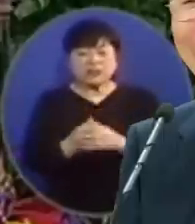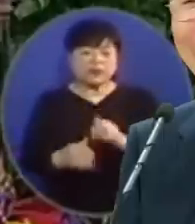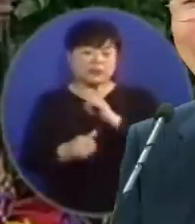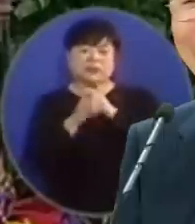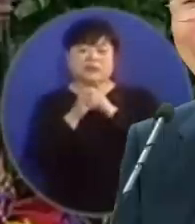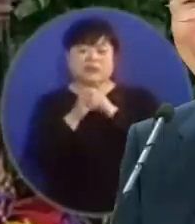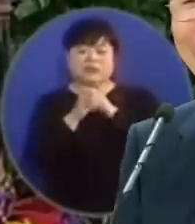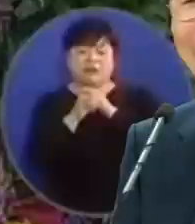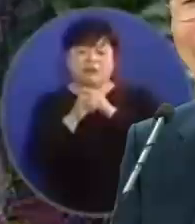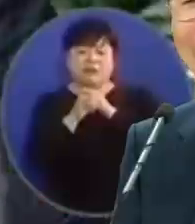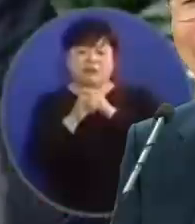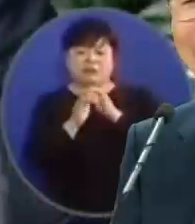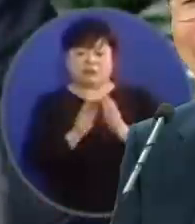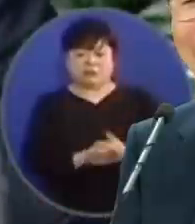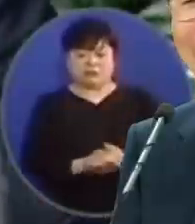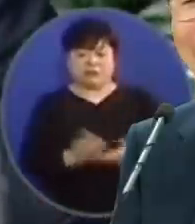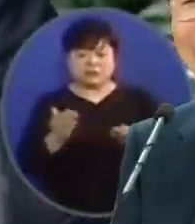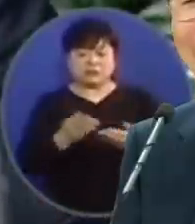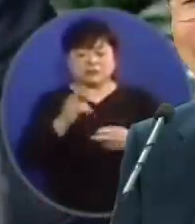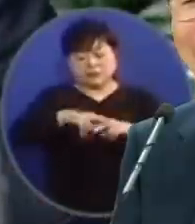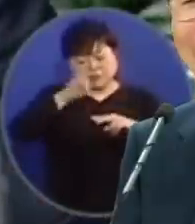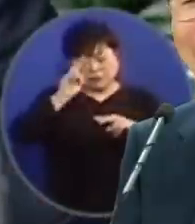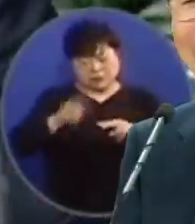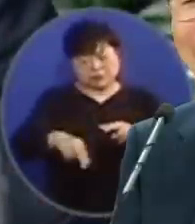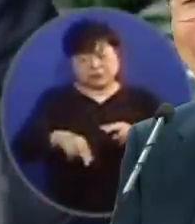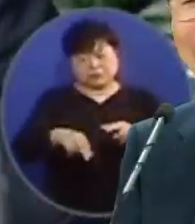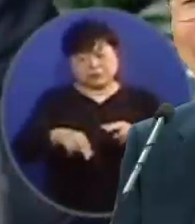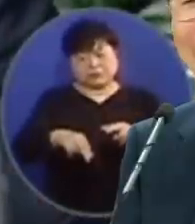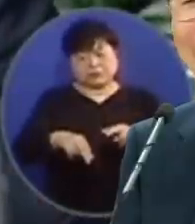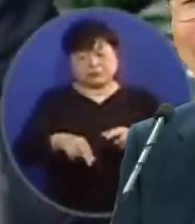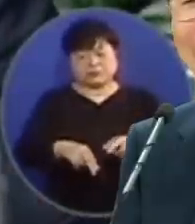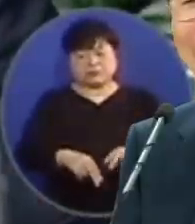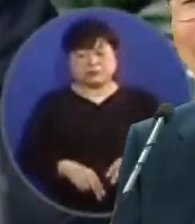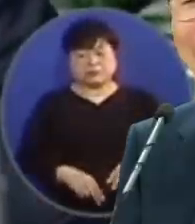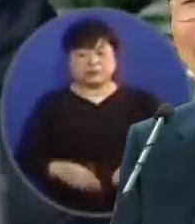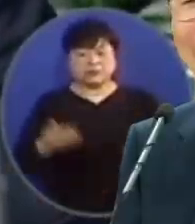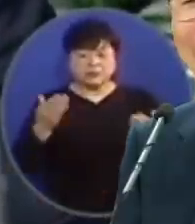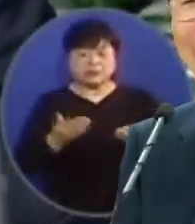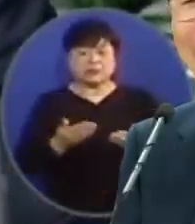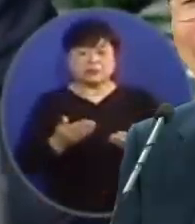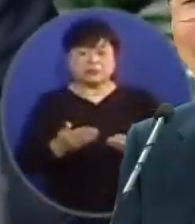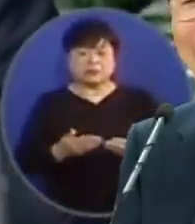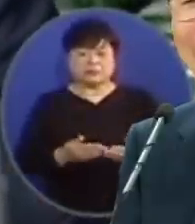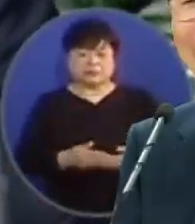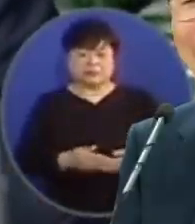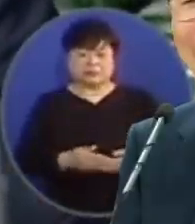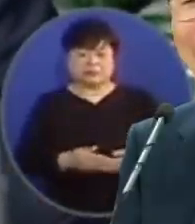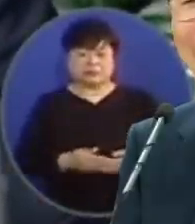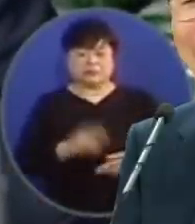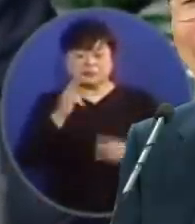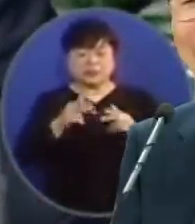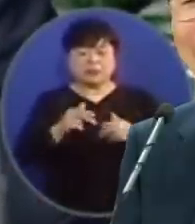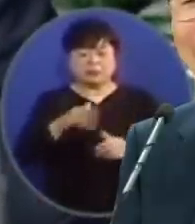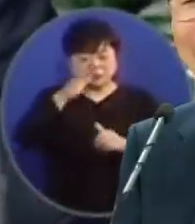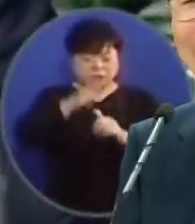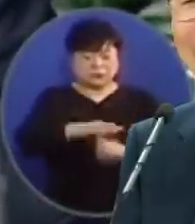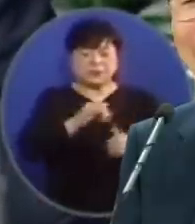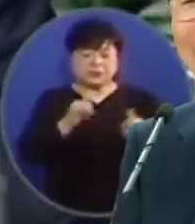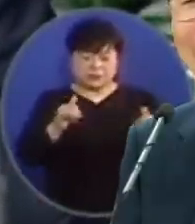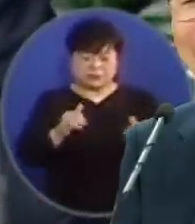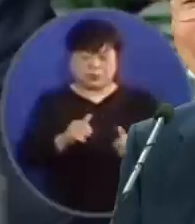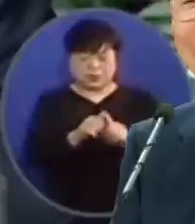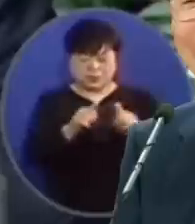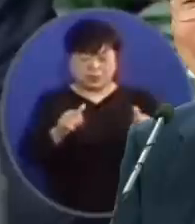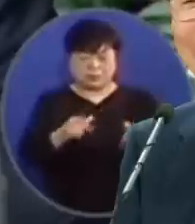것입니다. 직장을 잃어버릴까? 혹은 직장을 잃어버린 사람, 사업에 실패한 사람,